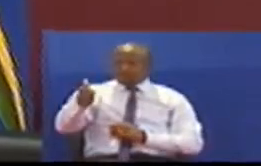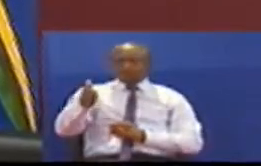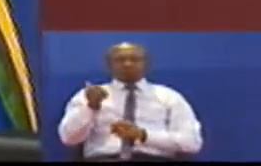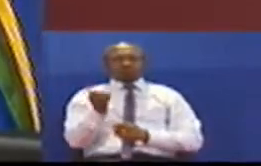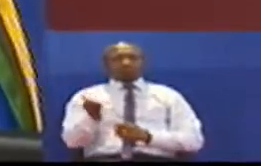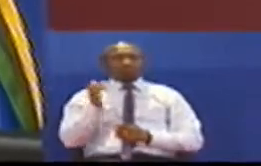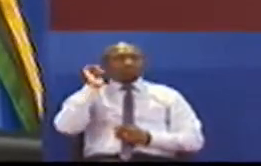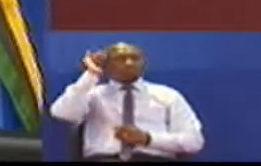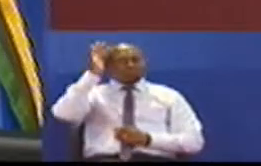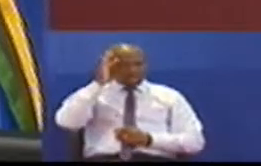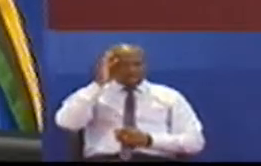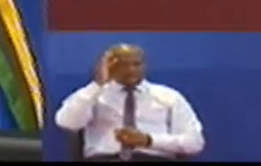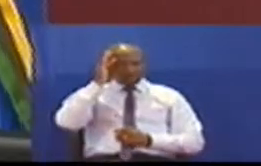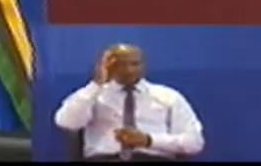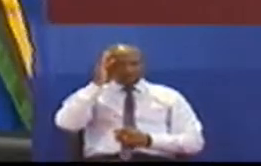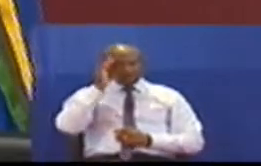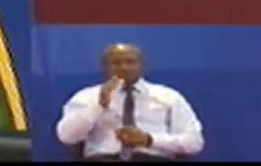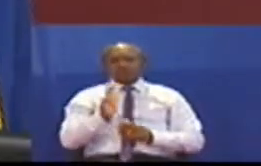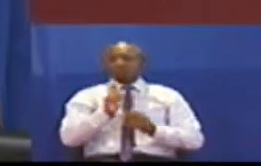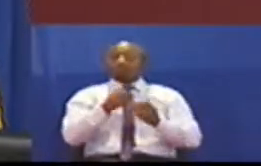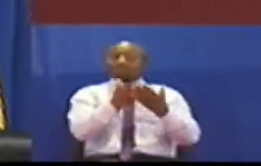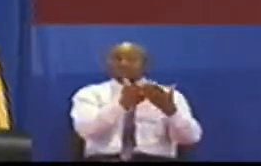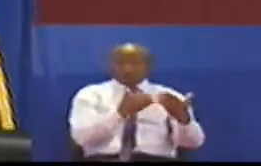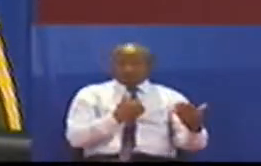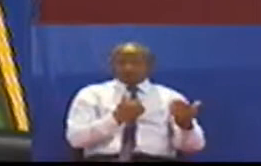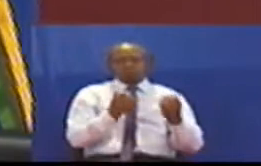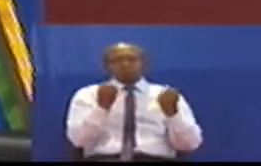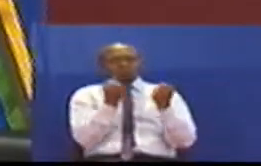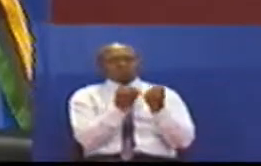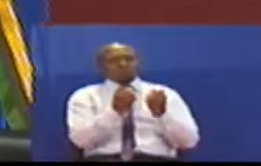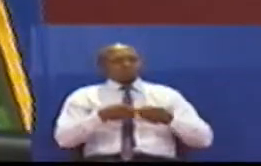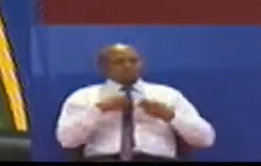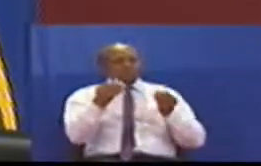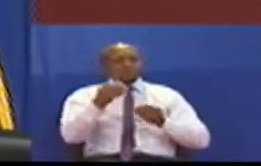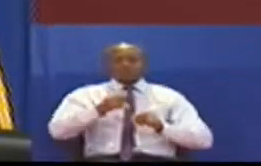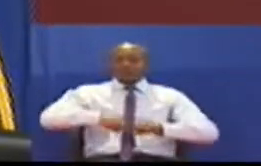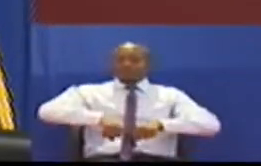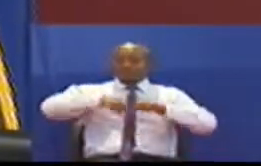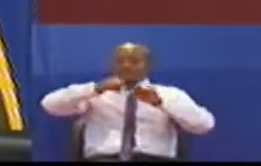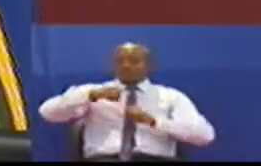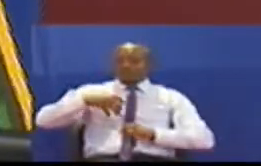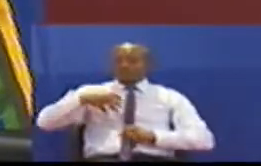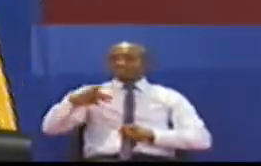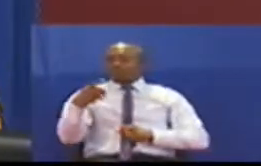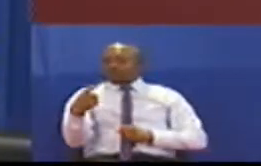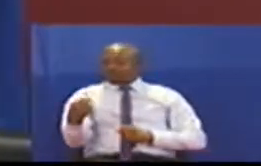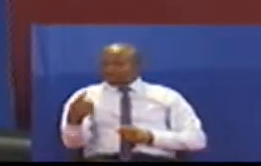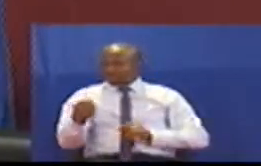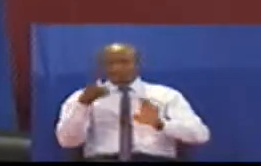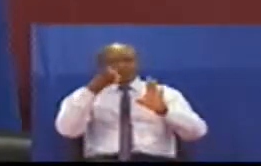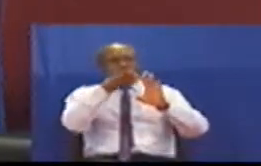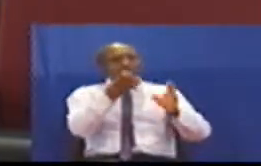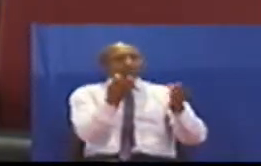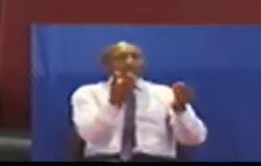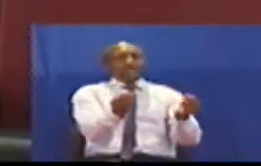kwamba madhumuni na sababu ya kutunga kumpa waziri wa fedha madaraka hayo kwa kweli ilikuwa ni kurahisisha kwa miradi